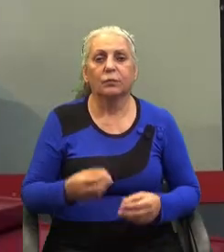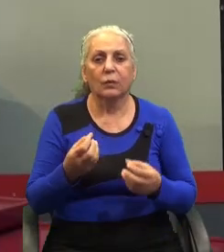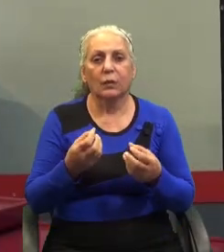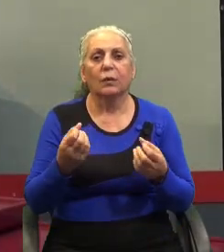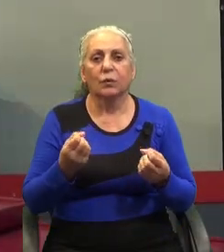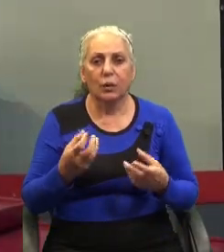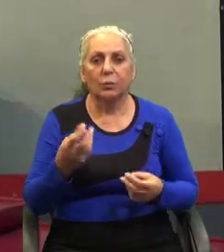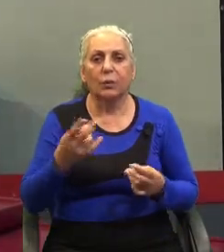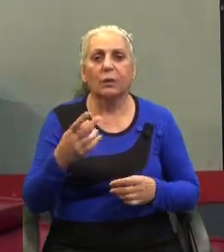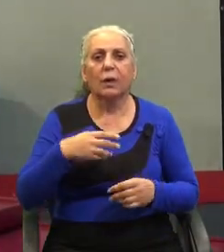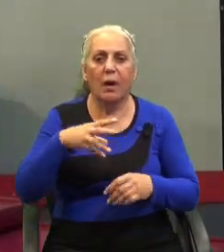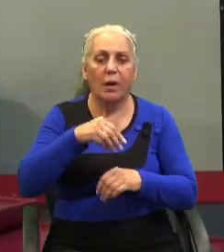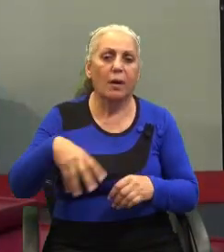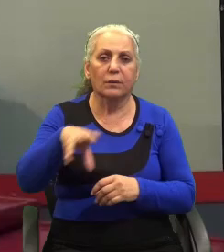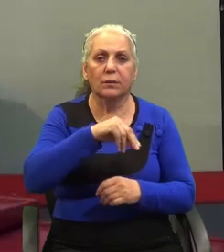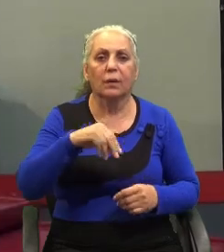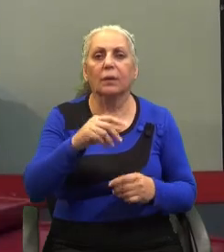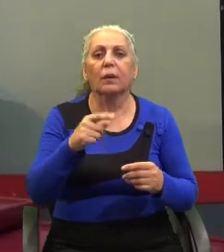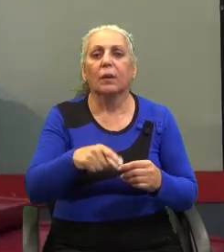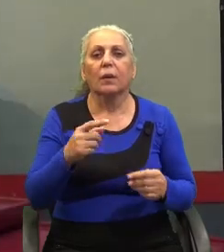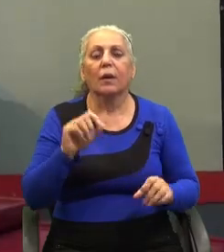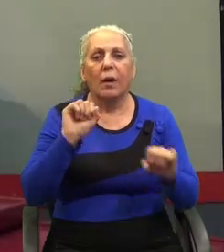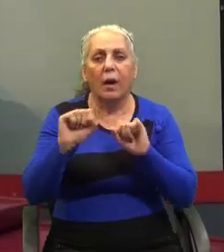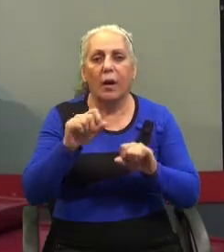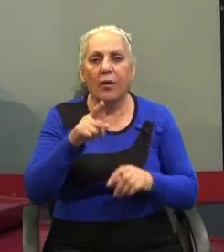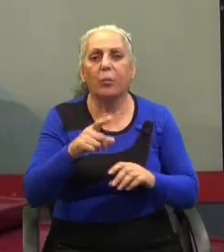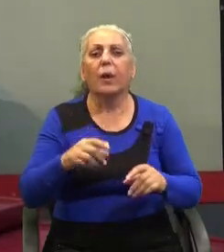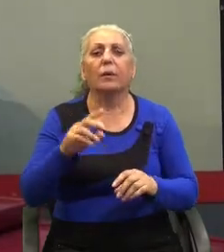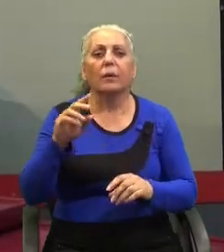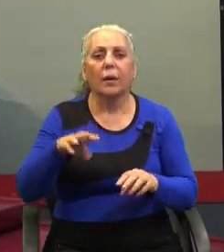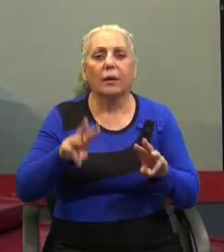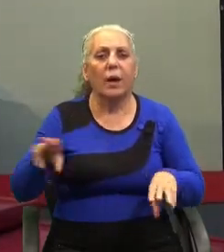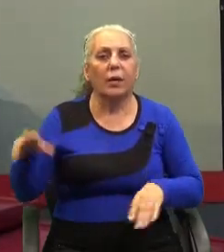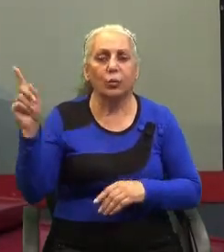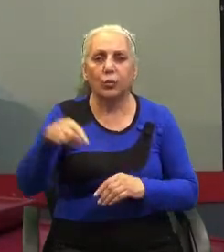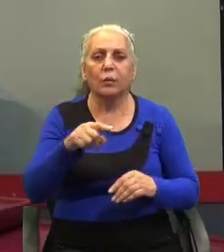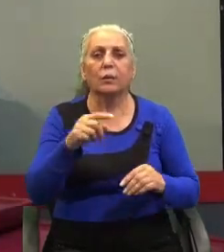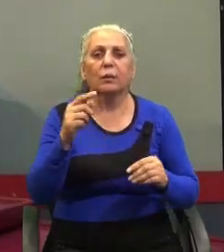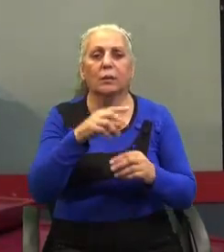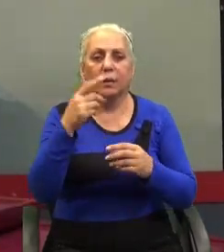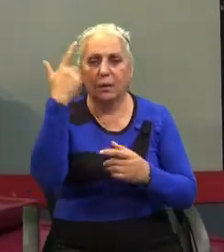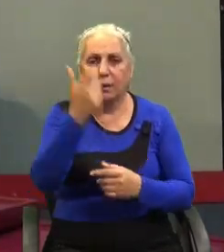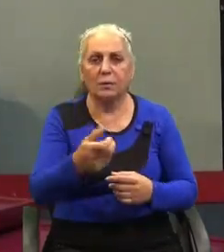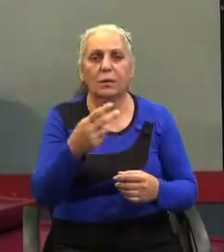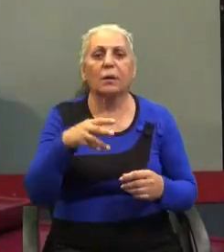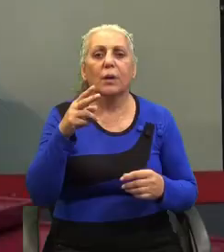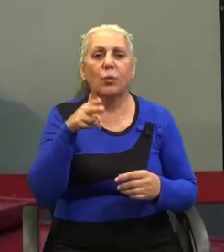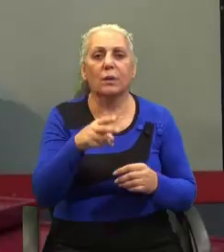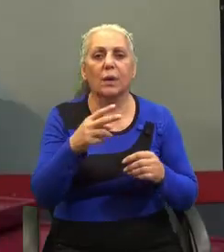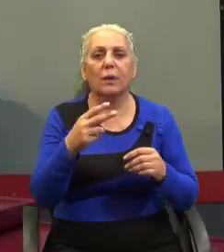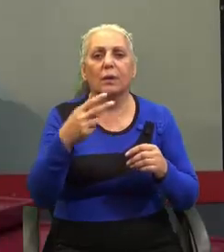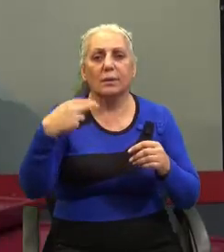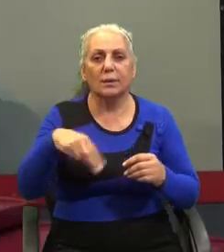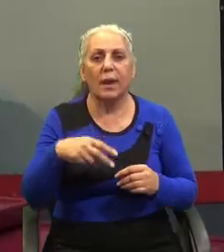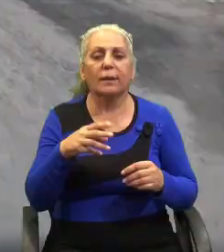Շարունակենք Հայաստանի տարածքային կառավարման և ենթակառուցվածքների նախարարությունից էլ տեղեկանում ենք, որ 2020 թվականին Հայաստանի